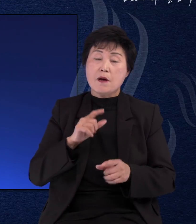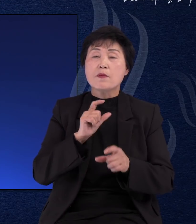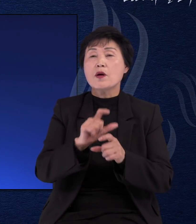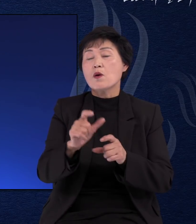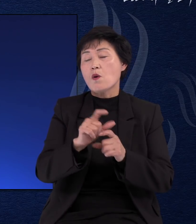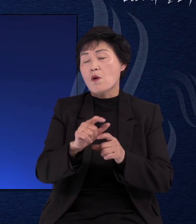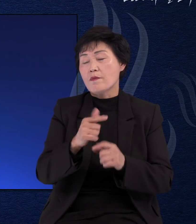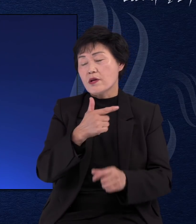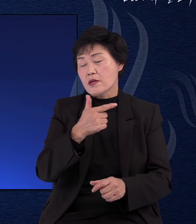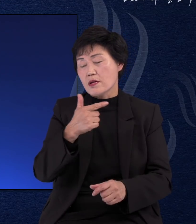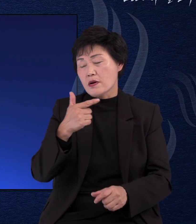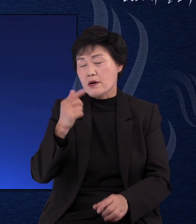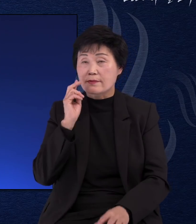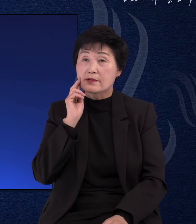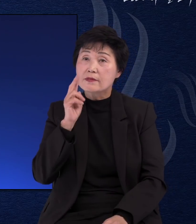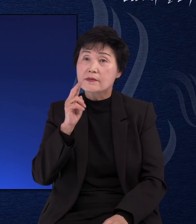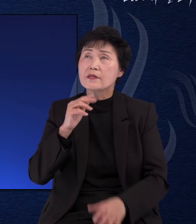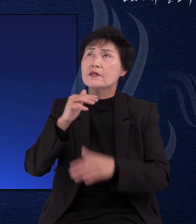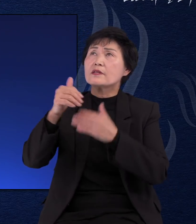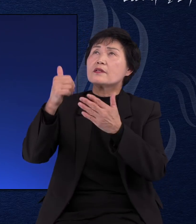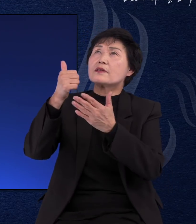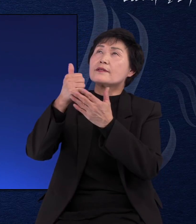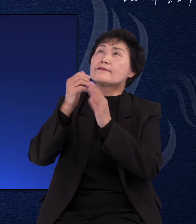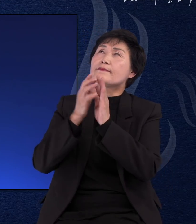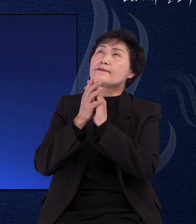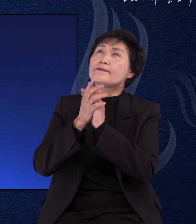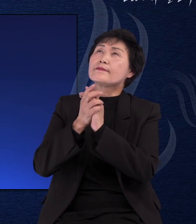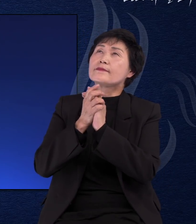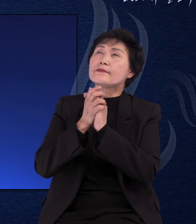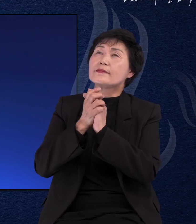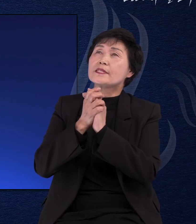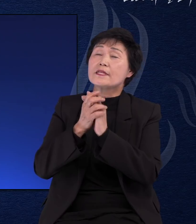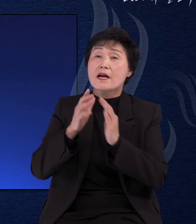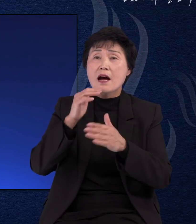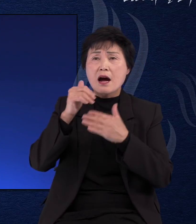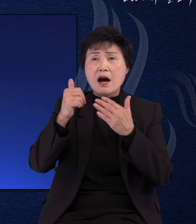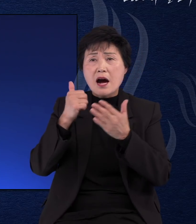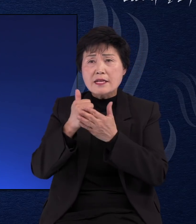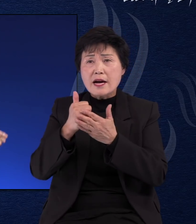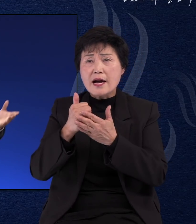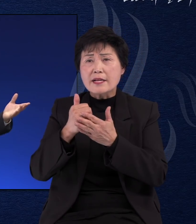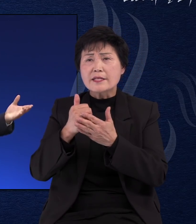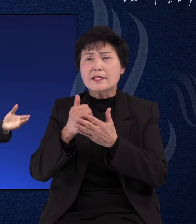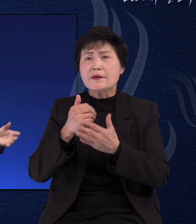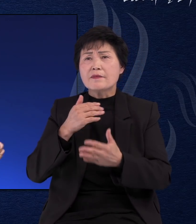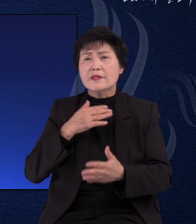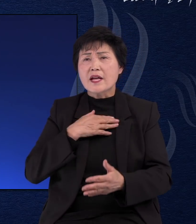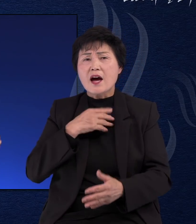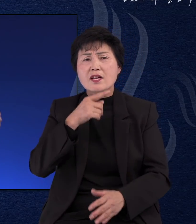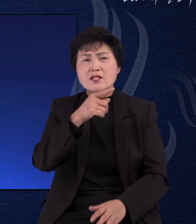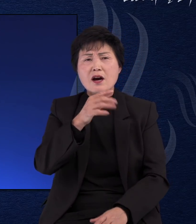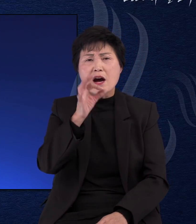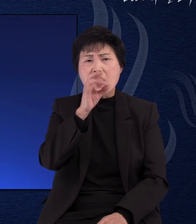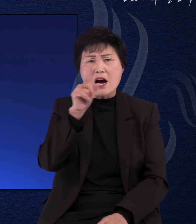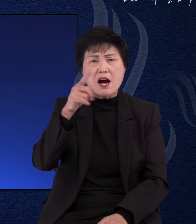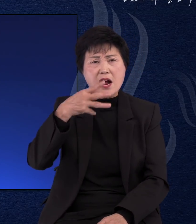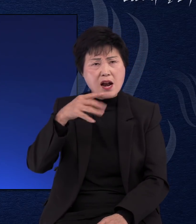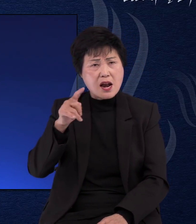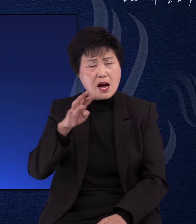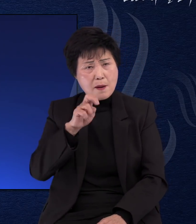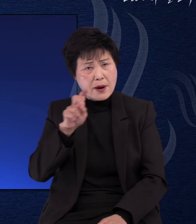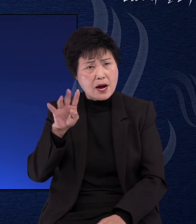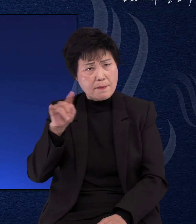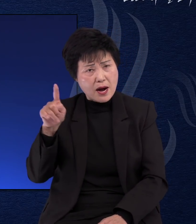심했습니다. 하나님한테 이렇게 얘기했죠. 하나님, 저 루이지애나, 저 알라바마 한국 사람 한